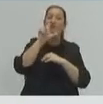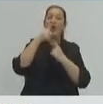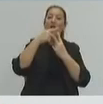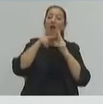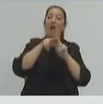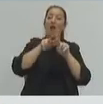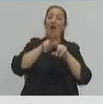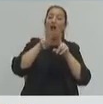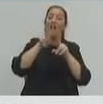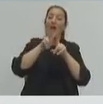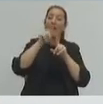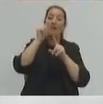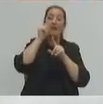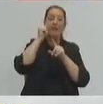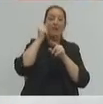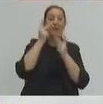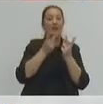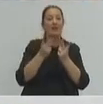Buyurun.